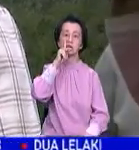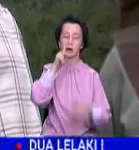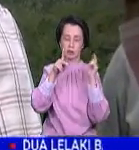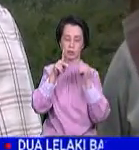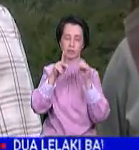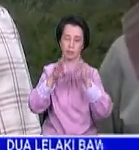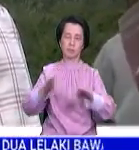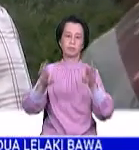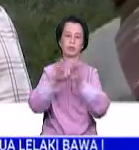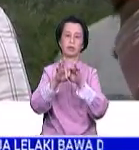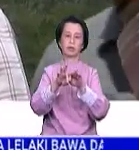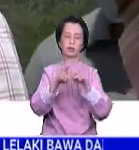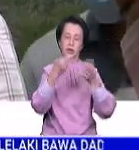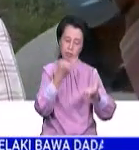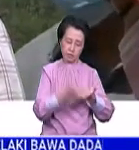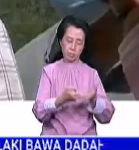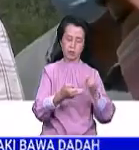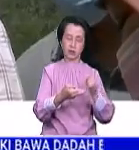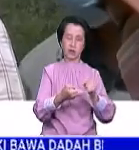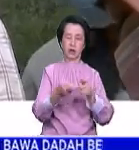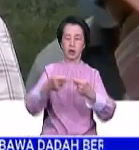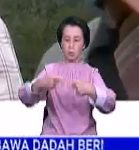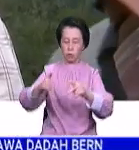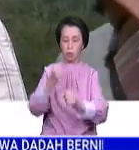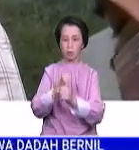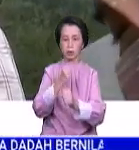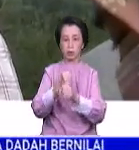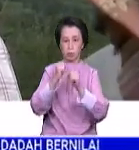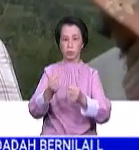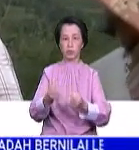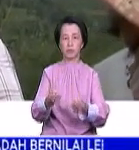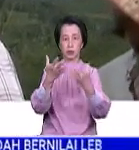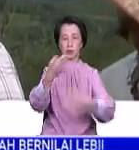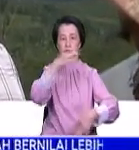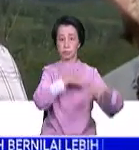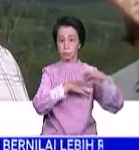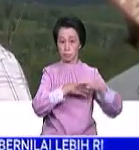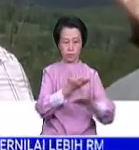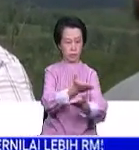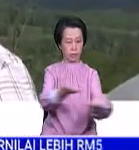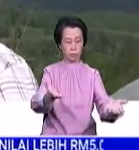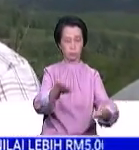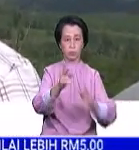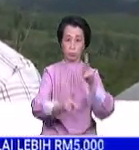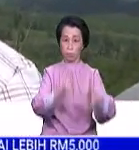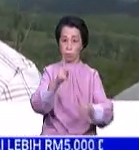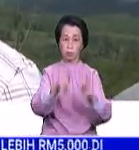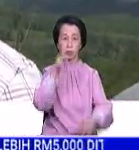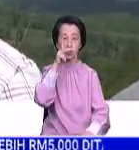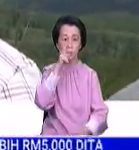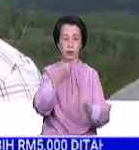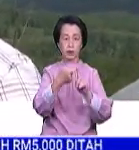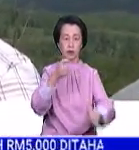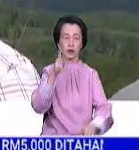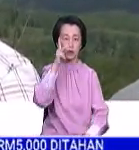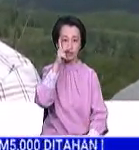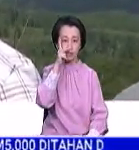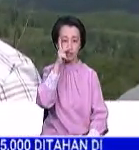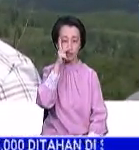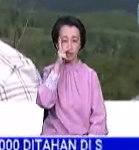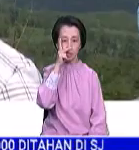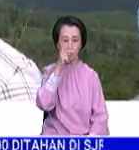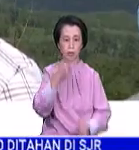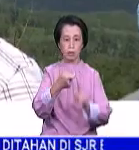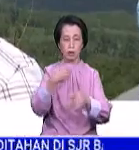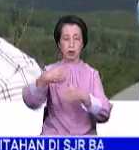penting. Harap ini peluang kerja ini dapat dimanfaatkan oleh anak-anak Kedah yang ada di Kedah atau ada di luar